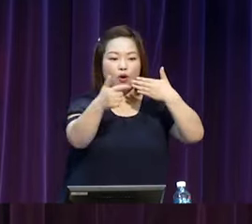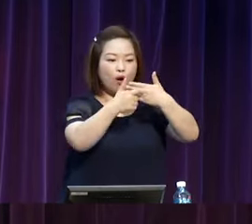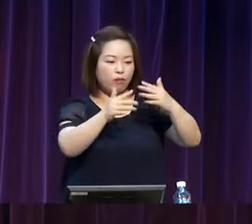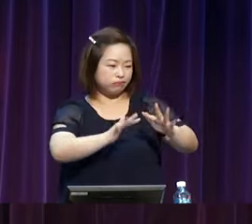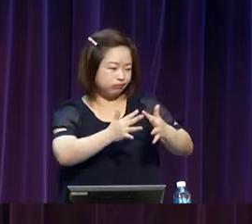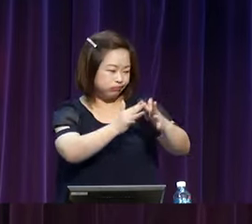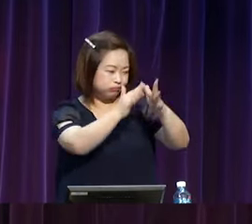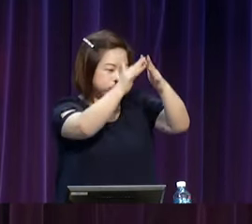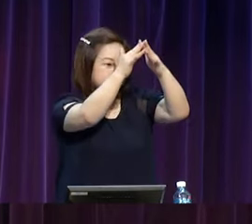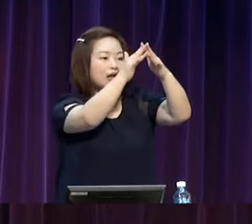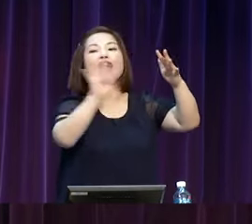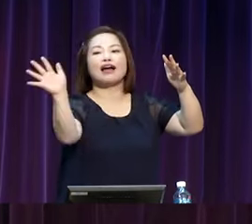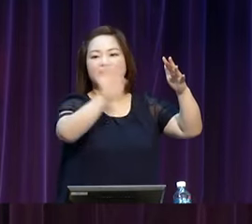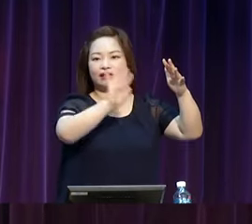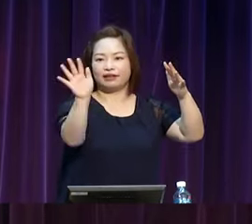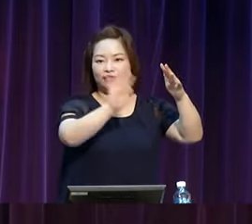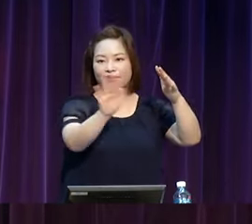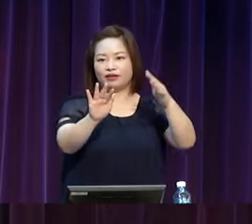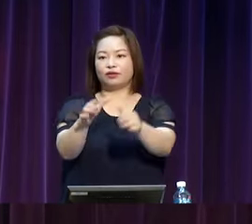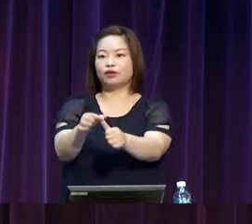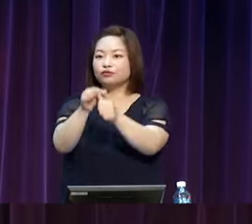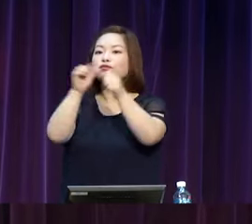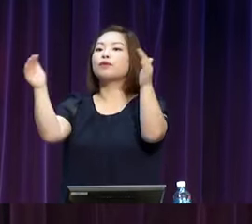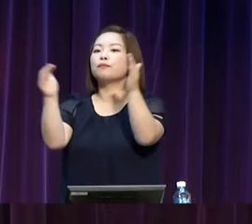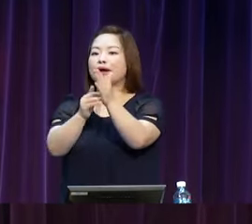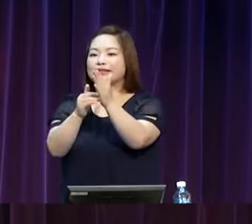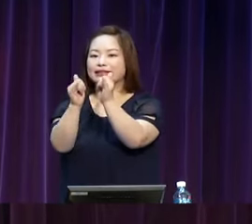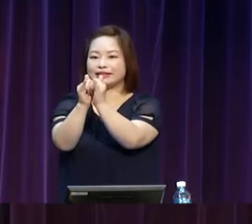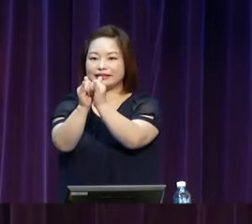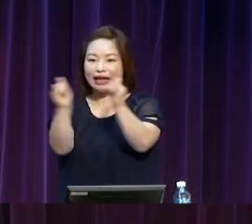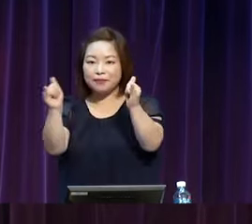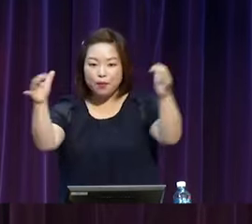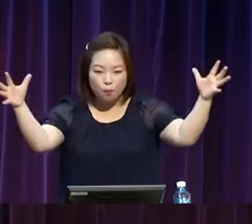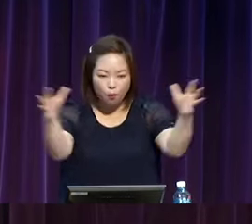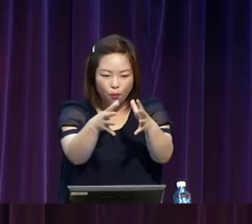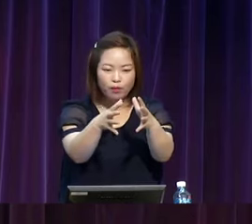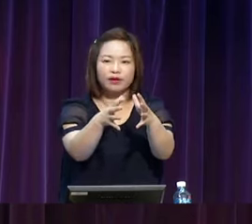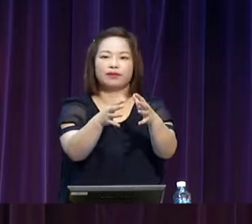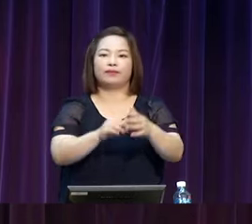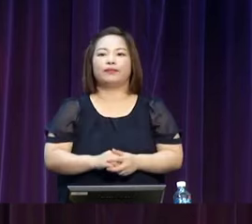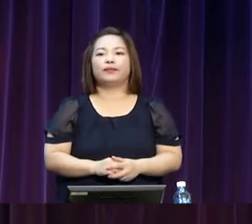아니라 구원받은 사람들의 모임을 말하고 있습니다.